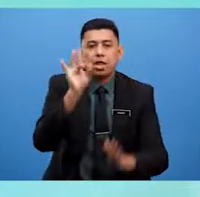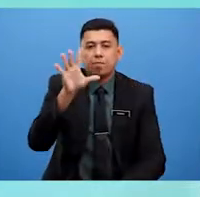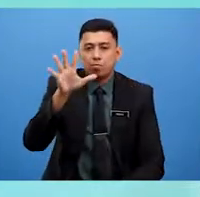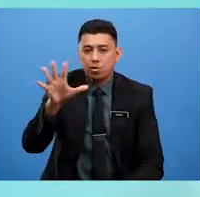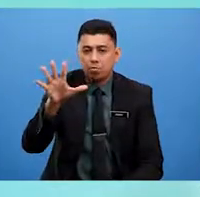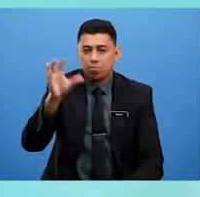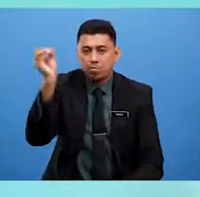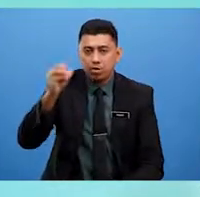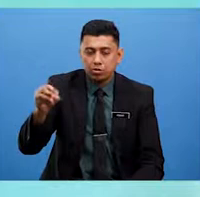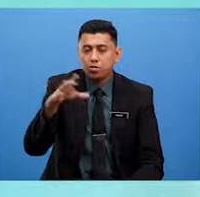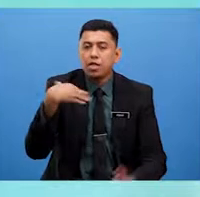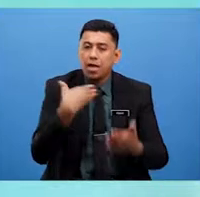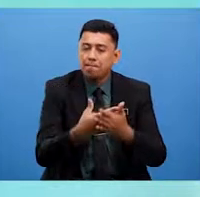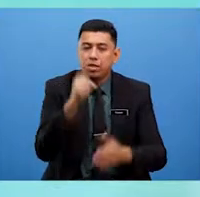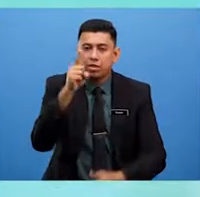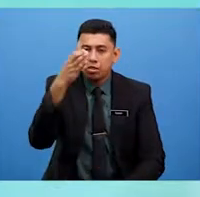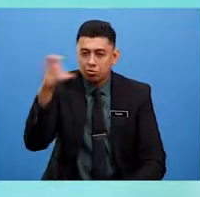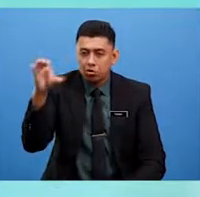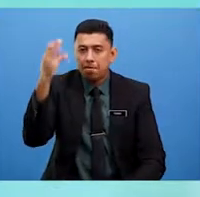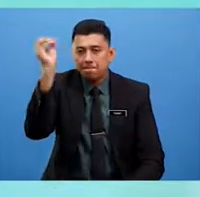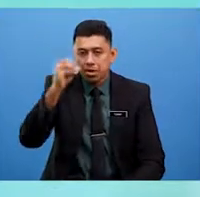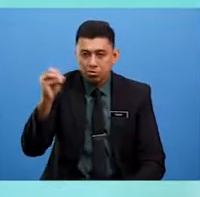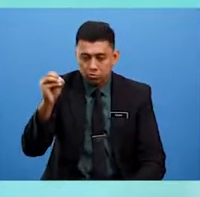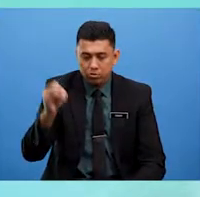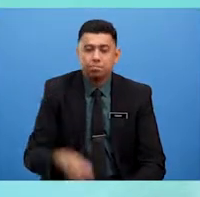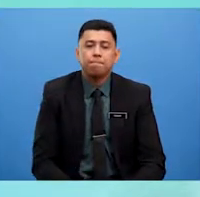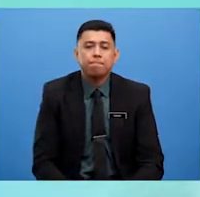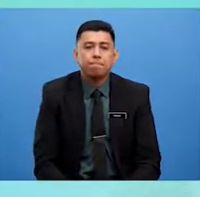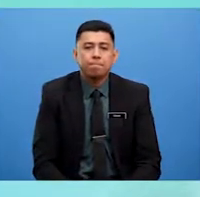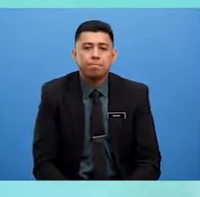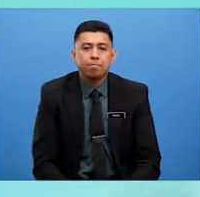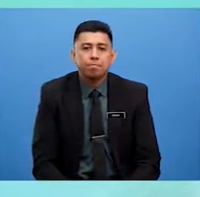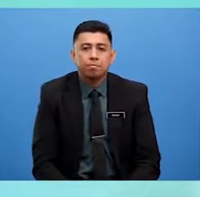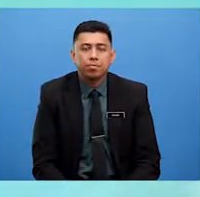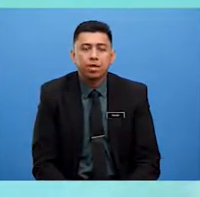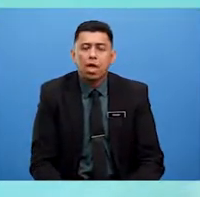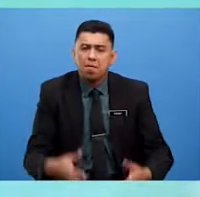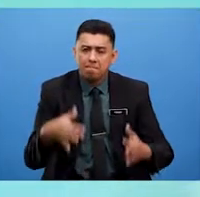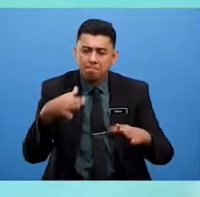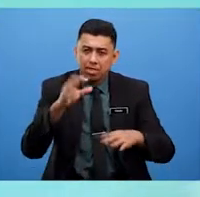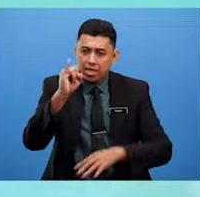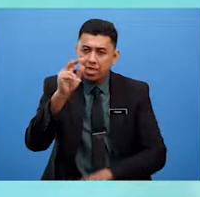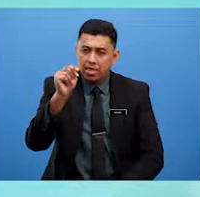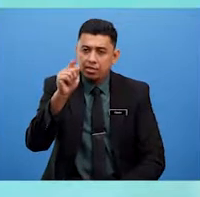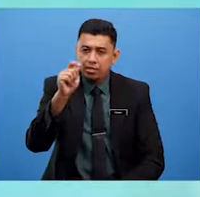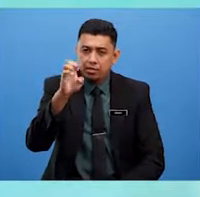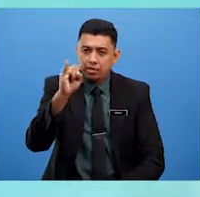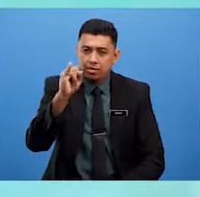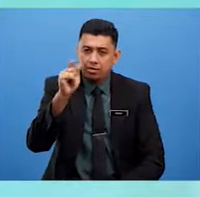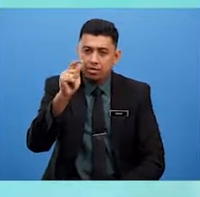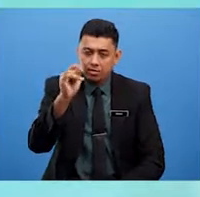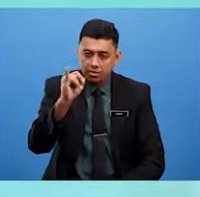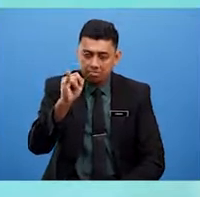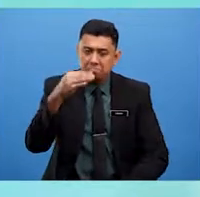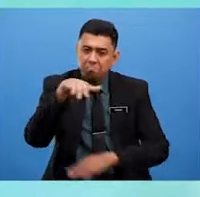hingga 100%. Namun, intensiti latihan adalah pada tahap sederhana